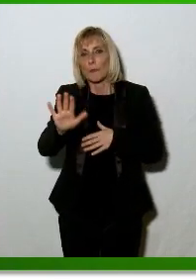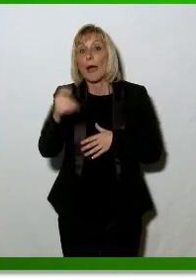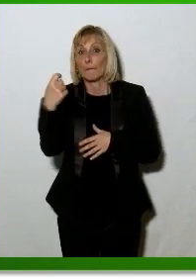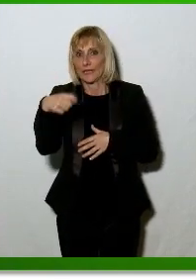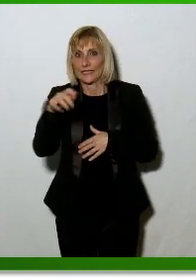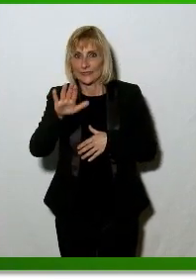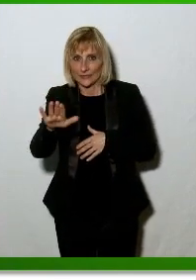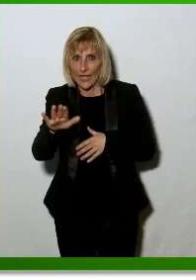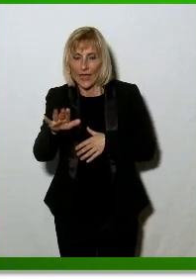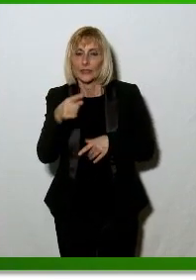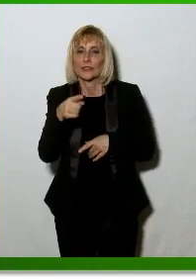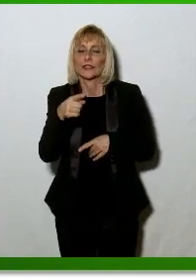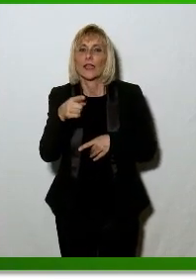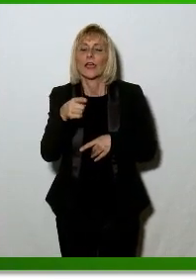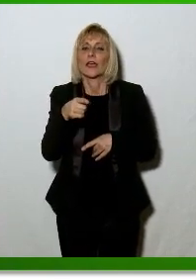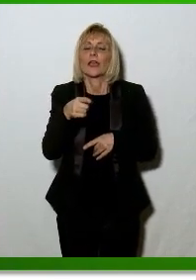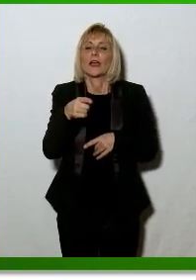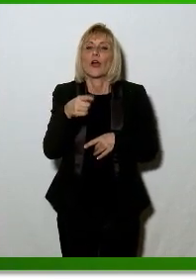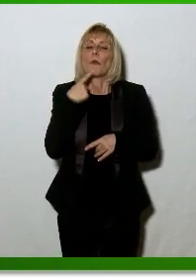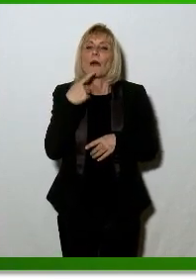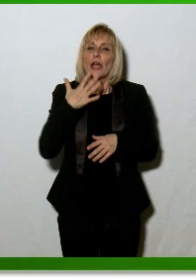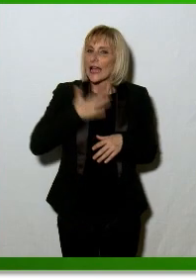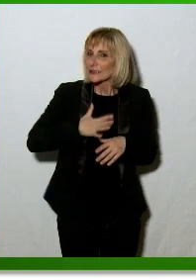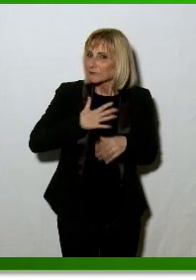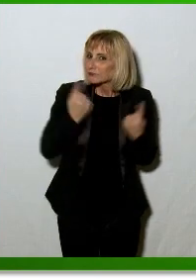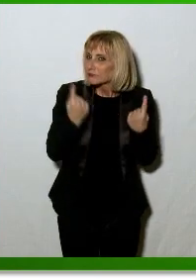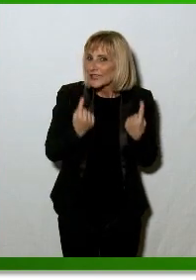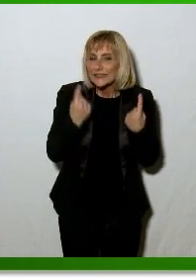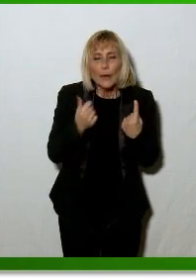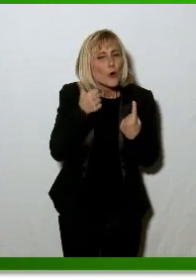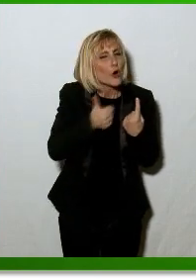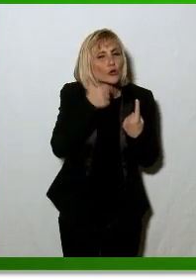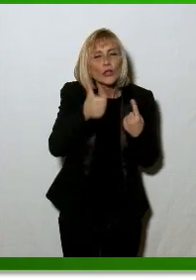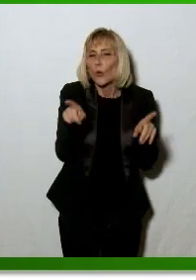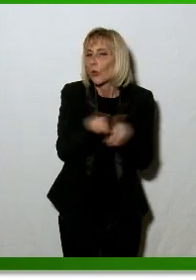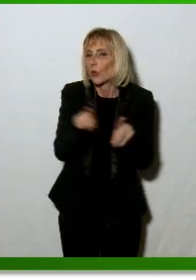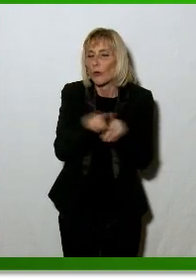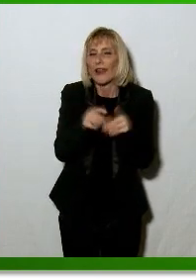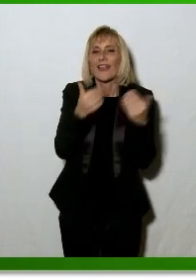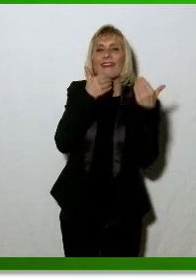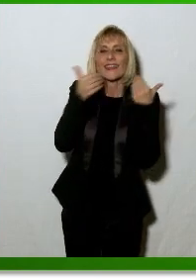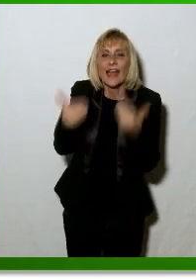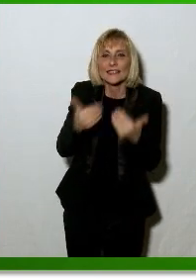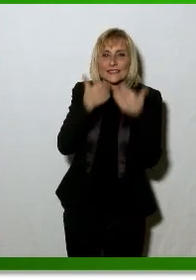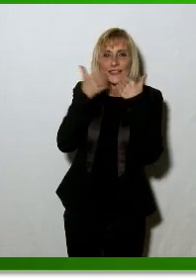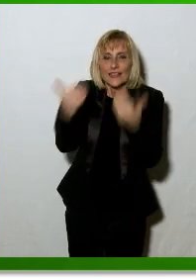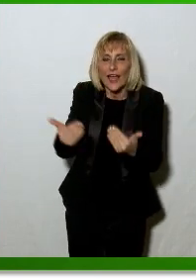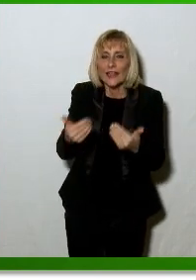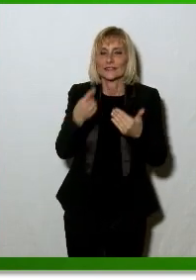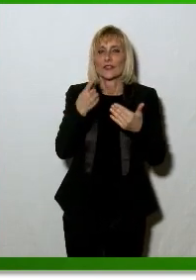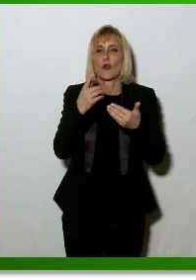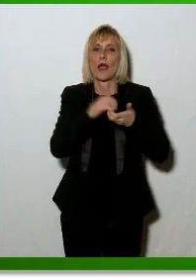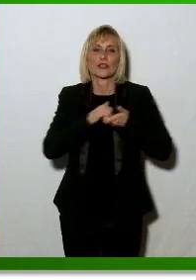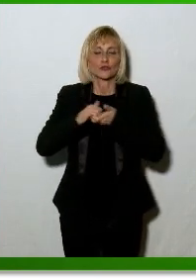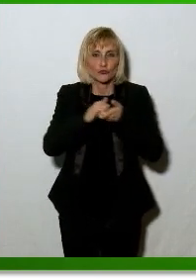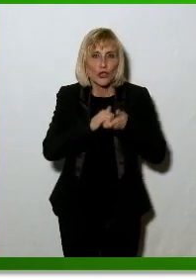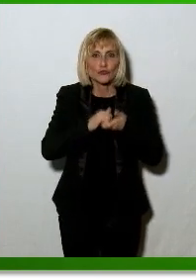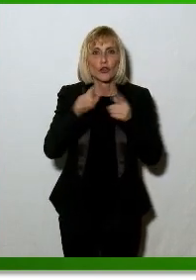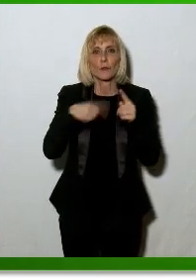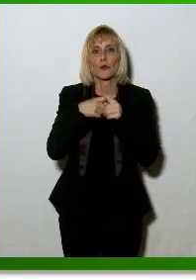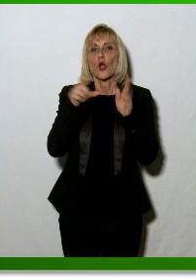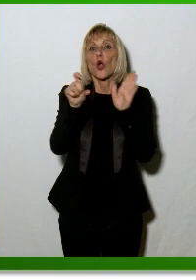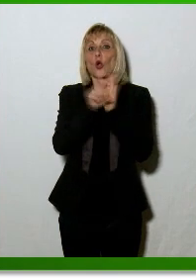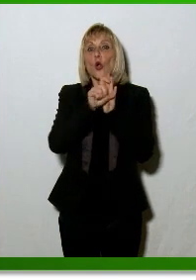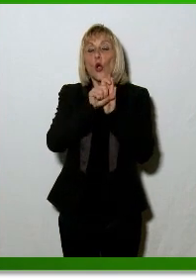ti aspettiamo Come sempre Ogni anno grazie grazie grazie per quello che hai dato all'associazione a tutti i comuni in